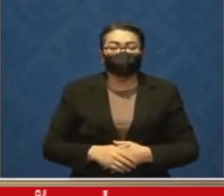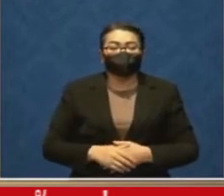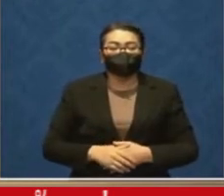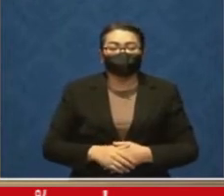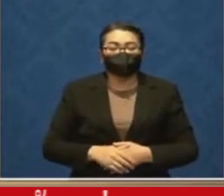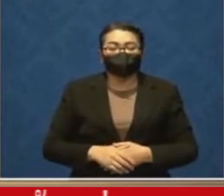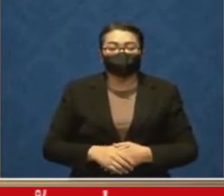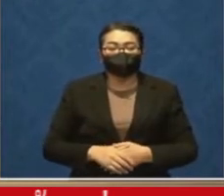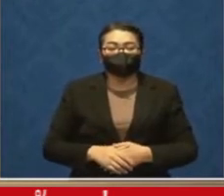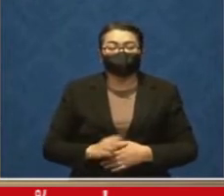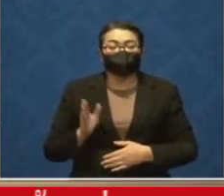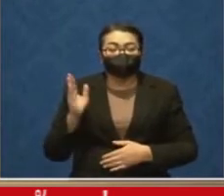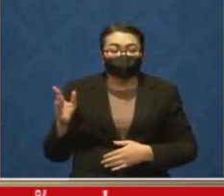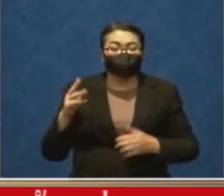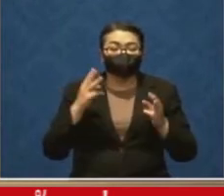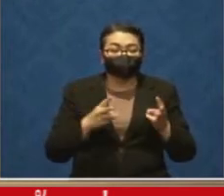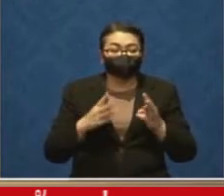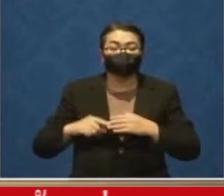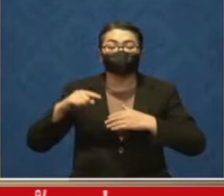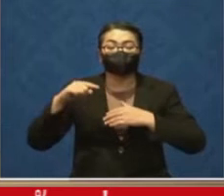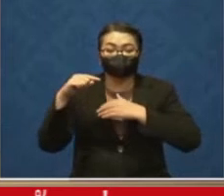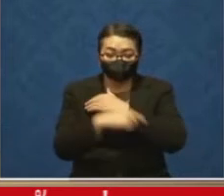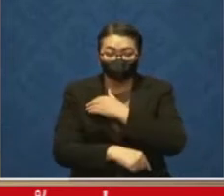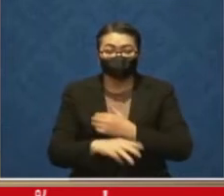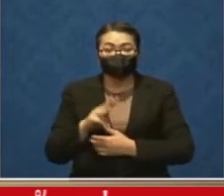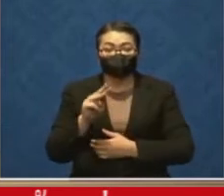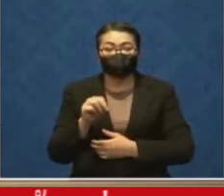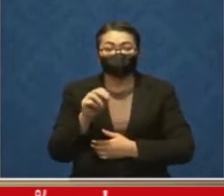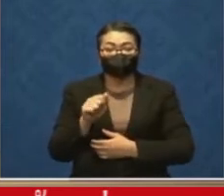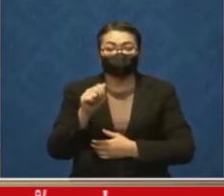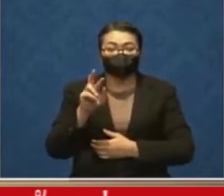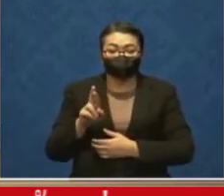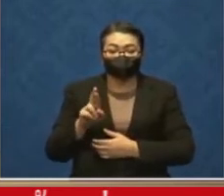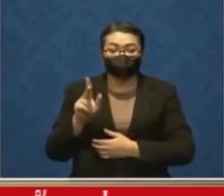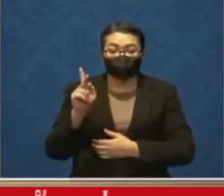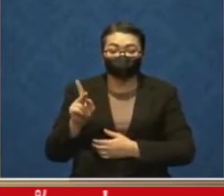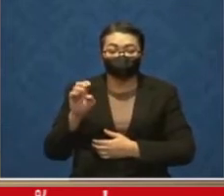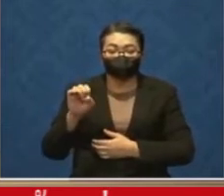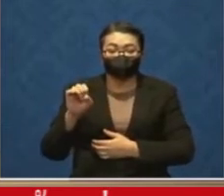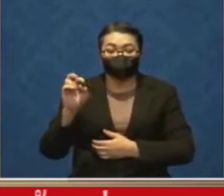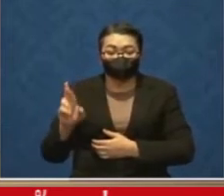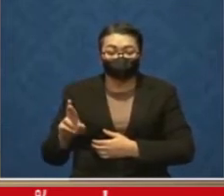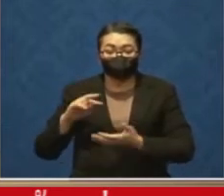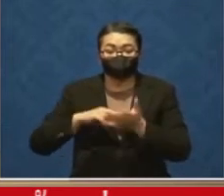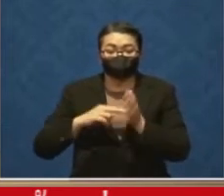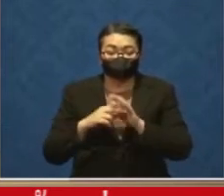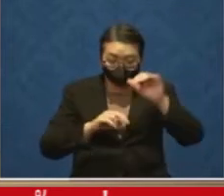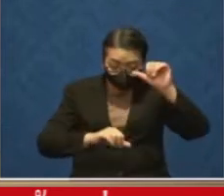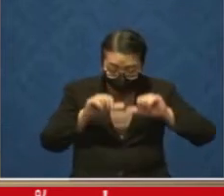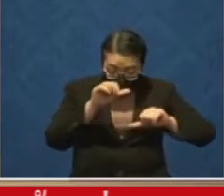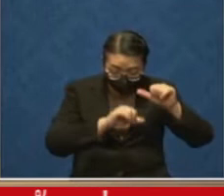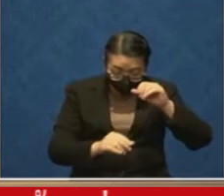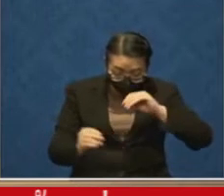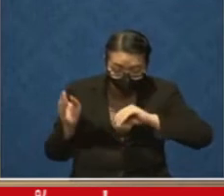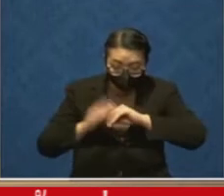เรื่องนี้มันเป็นกลโกงของมารคเกอร์คำว Mark Gurr หมายถือว่ามันเป็สานชนิดหนึ่ที่จะต้